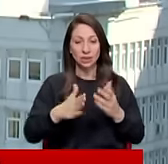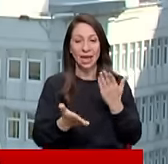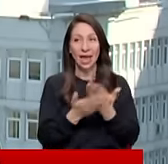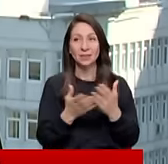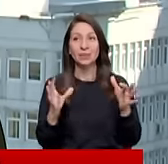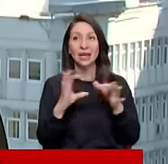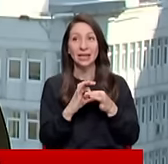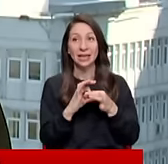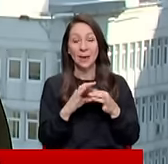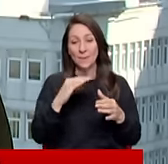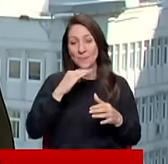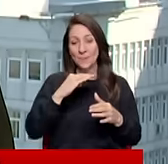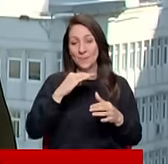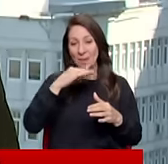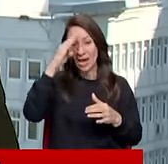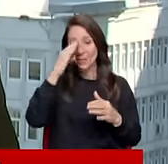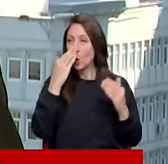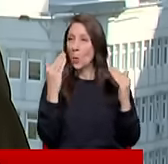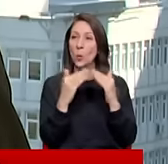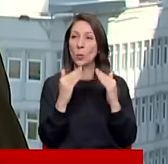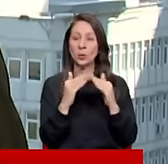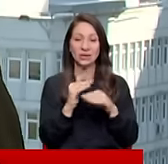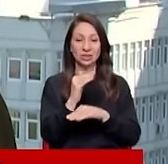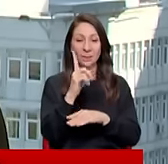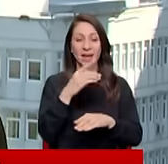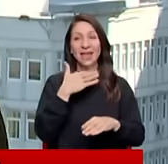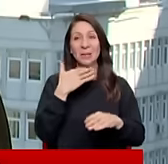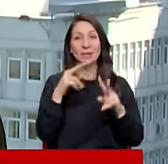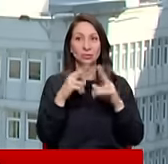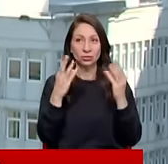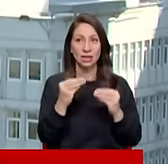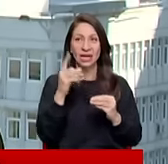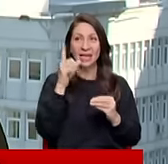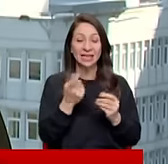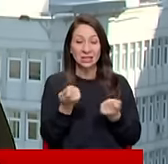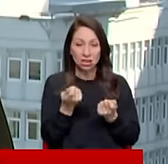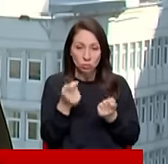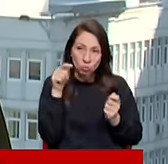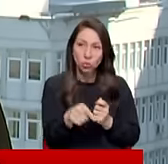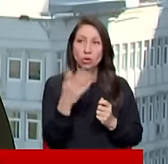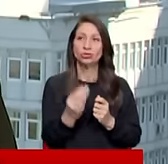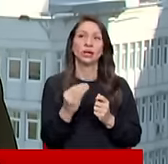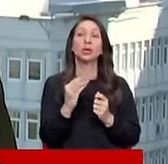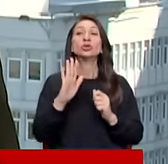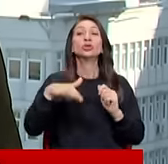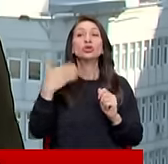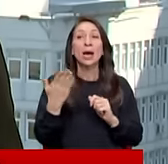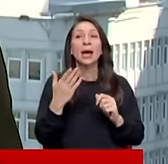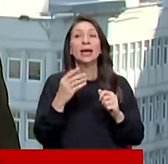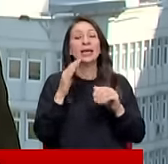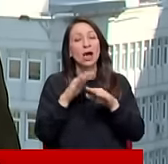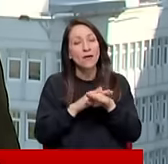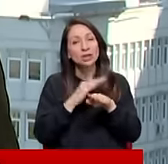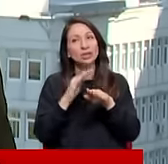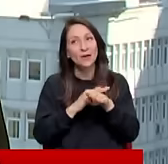yardımlarla ilgili bayramı layığıyla yaşayacak bir Etimesgut olacak. İlk icraatımız bu olacak. Ondan sonra tabii üstüne